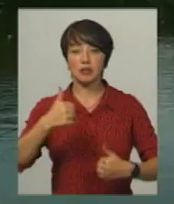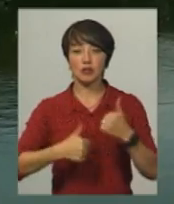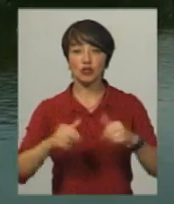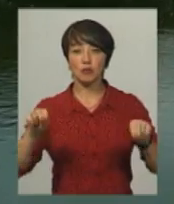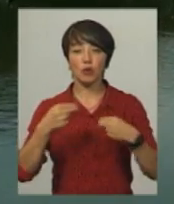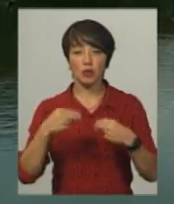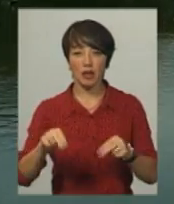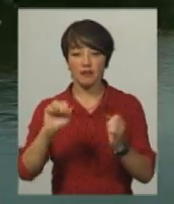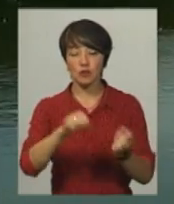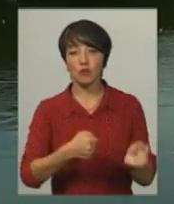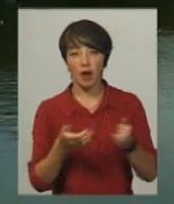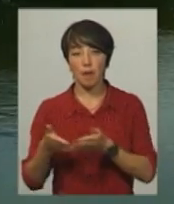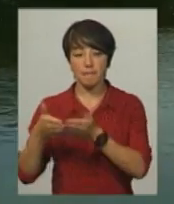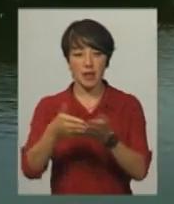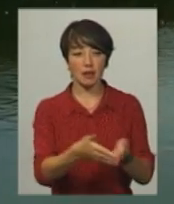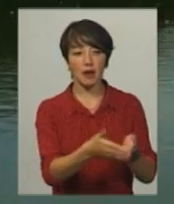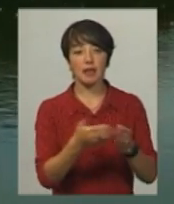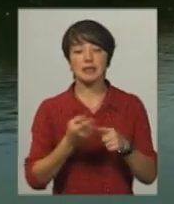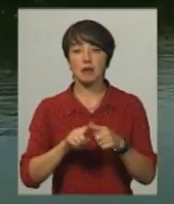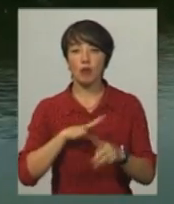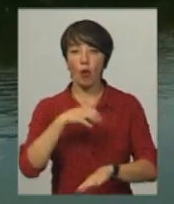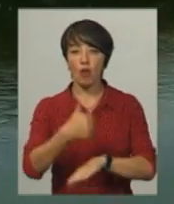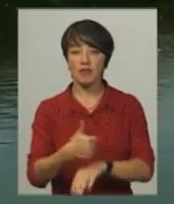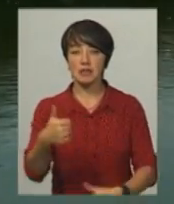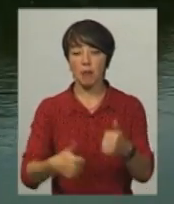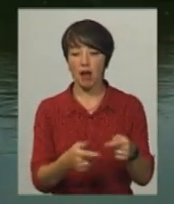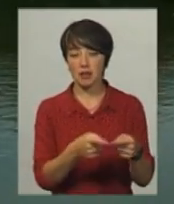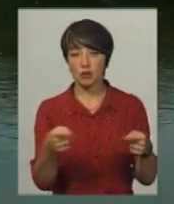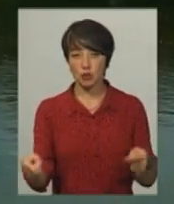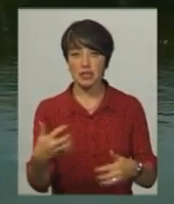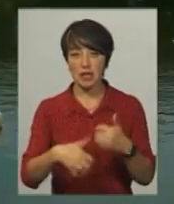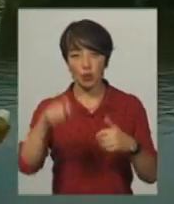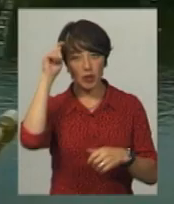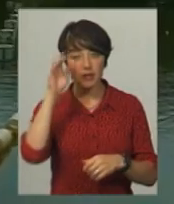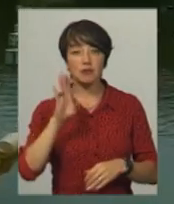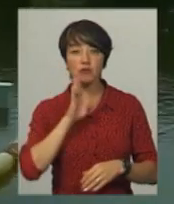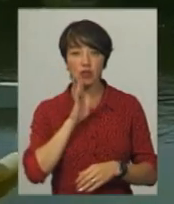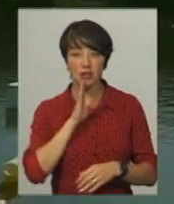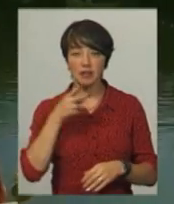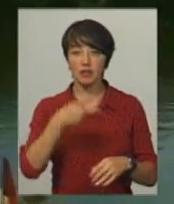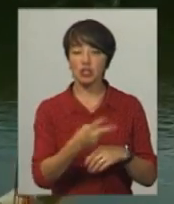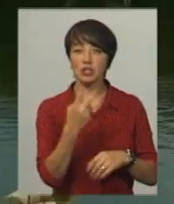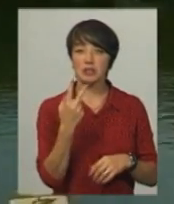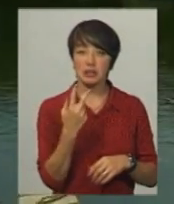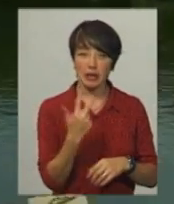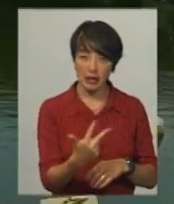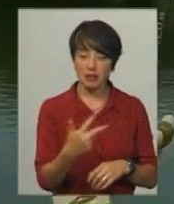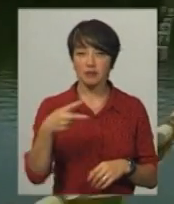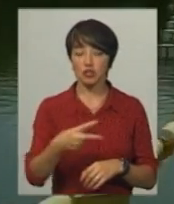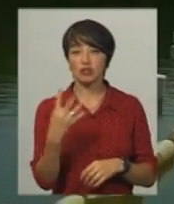України веслування на байдарках та каної. Це були головні змагання цього сезону серед юнаків та дівчат 2003-2004